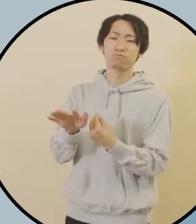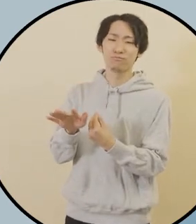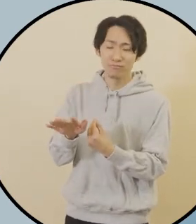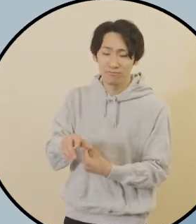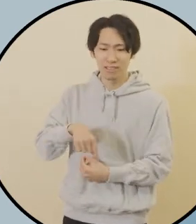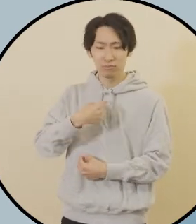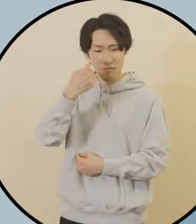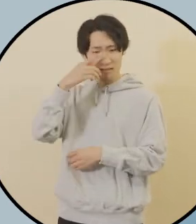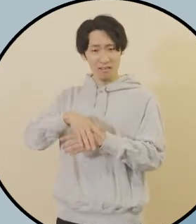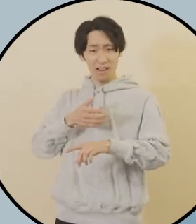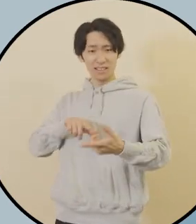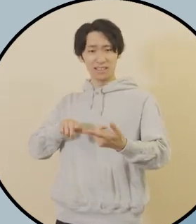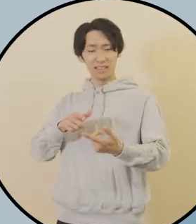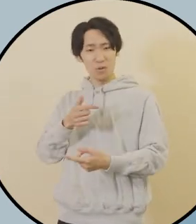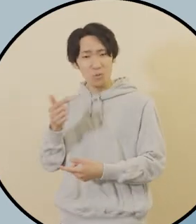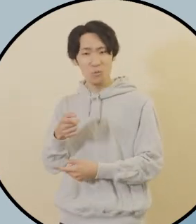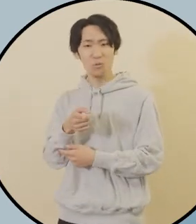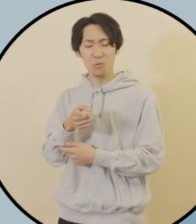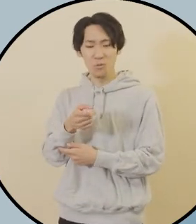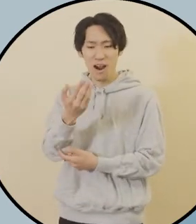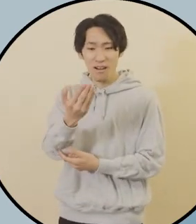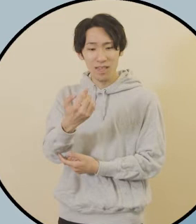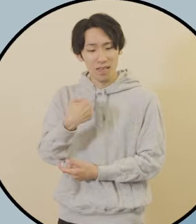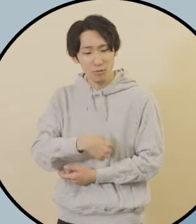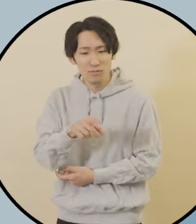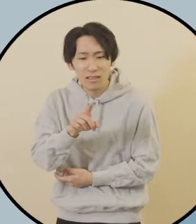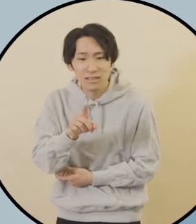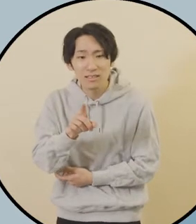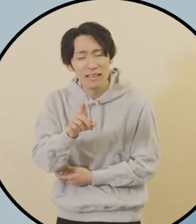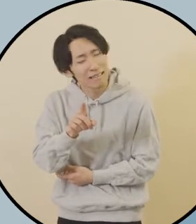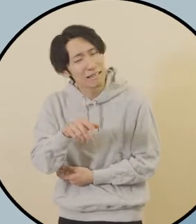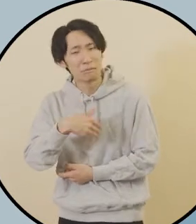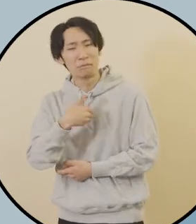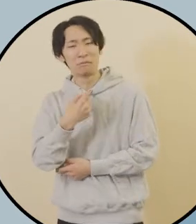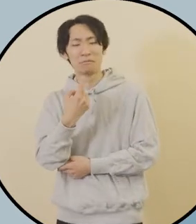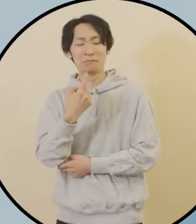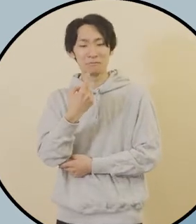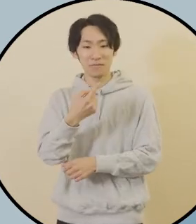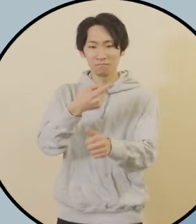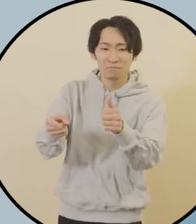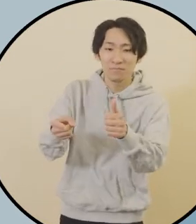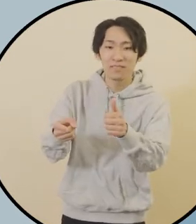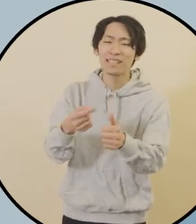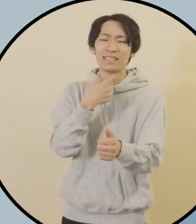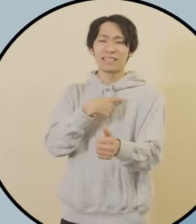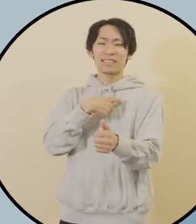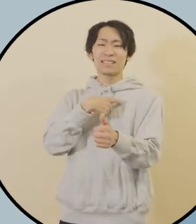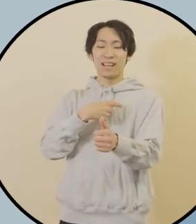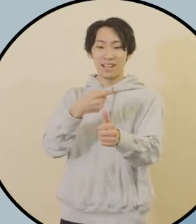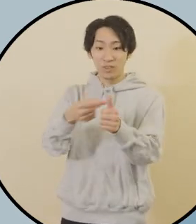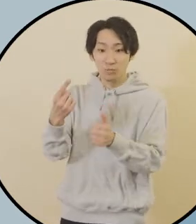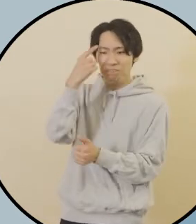向き合いたいなぁとは思っているんだけれどもその自分とは違う価値観すぎてその相手が何に